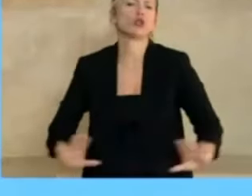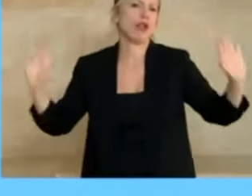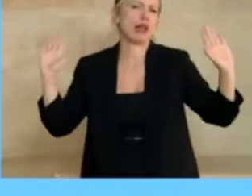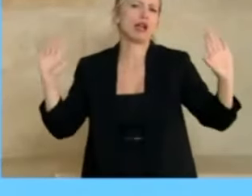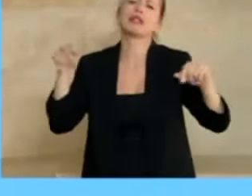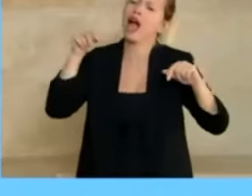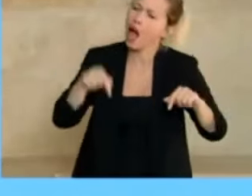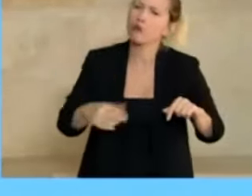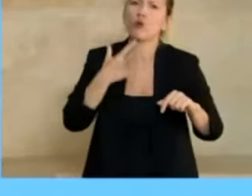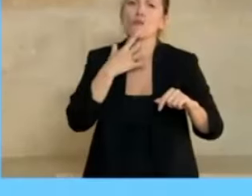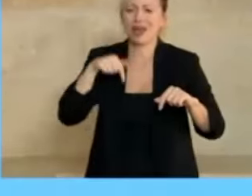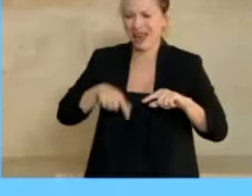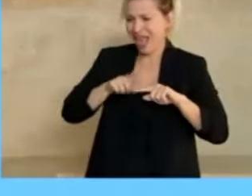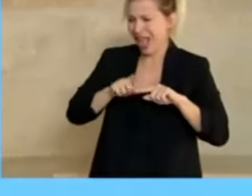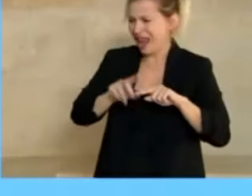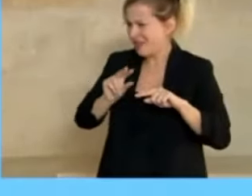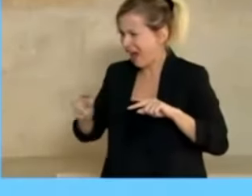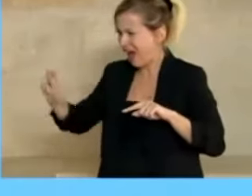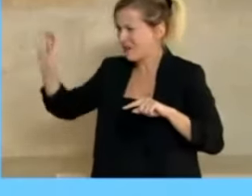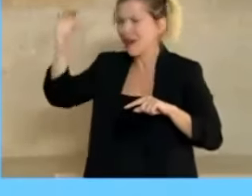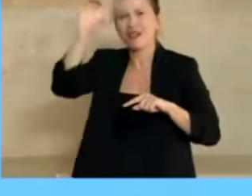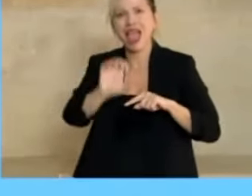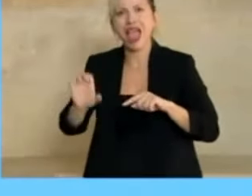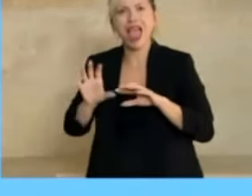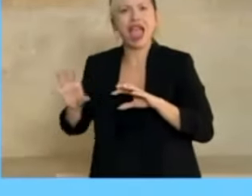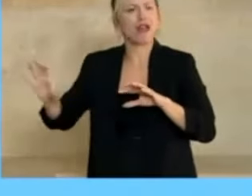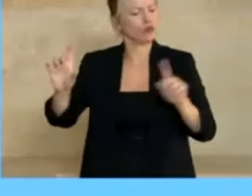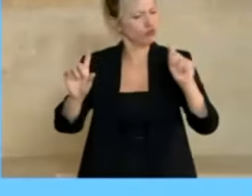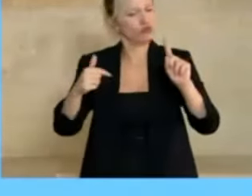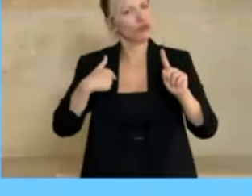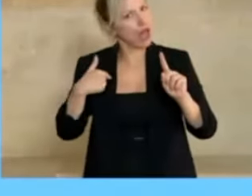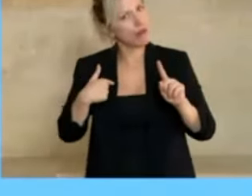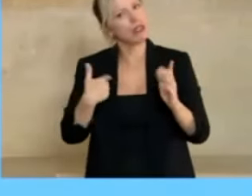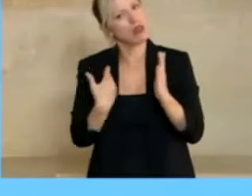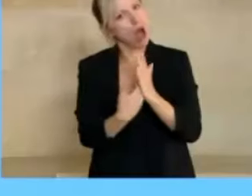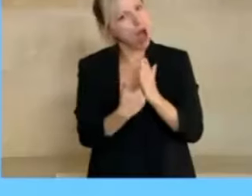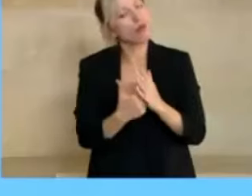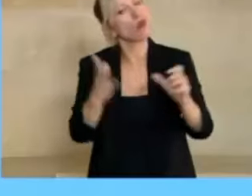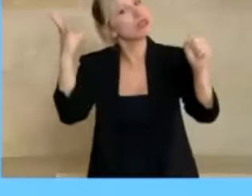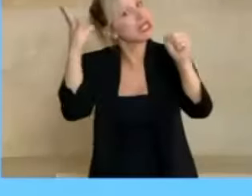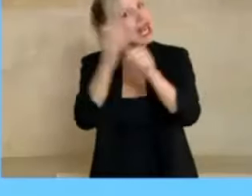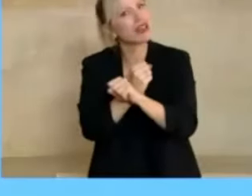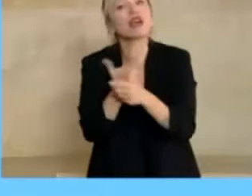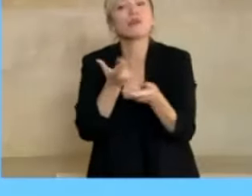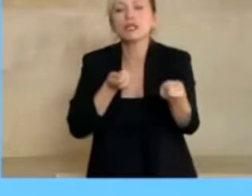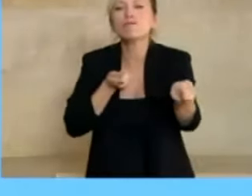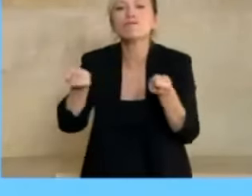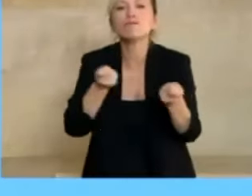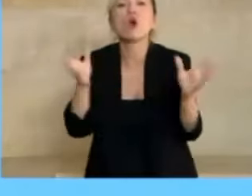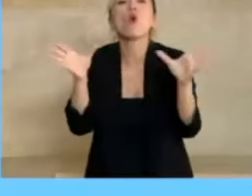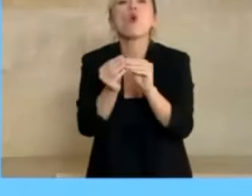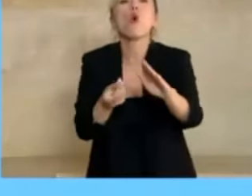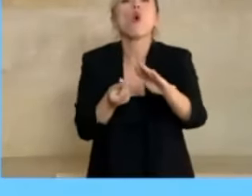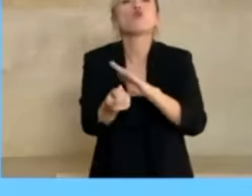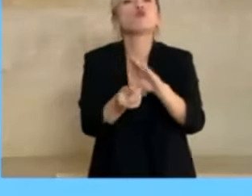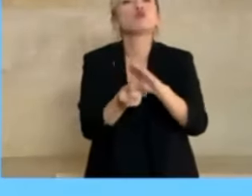τις υπόλοιπες ευρωπαϊκές χώρες. Έχουμε αποδείξει ότι μπορούμε να εφαρμόζουμε μια αυστηρή και δίκαιη μεταναστευτική πολιτική. Έχουμε πείσει την Ευρώπη ότι η φύλαξη